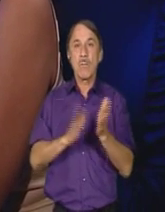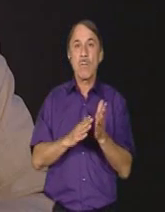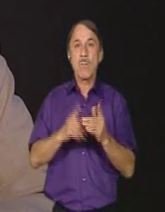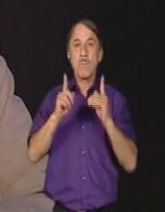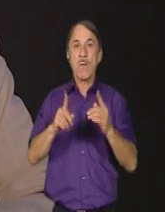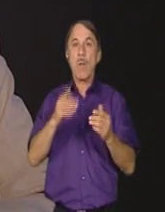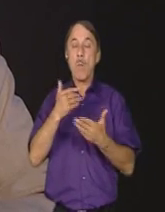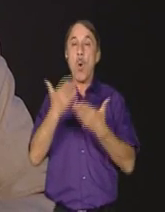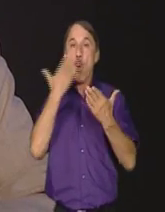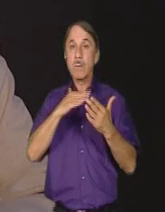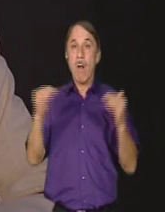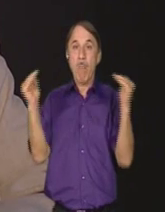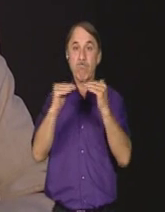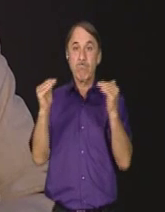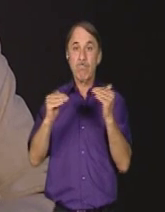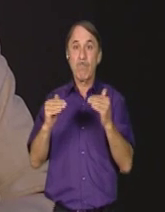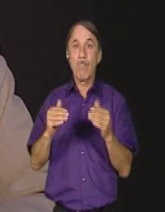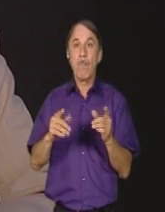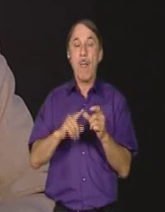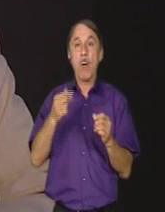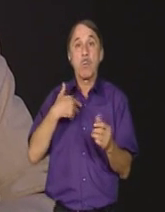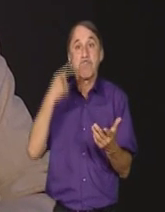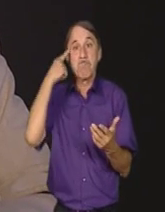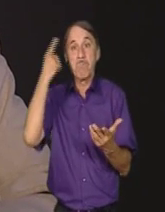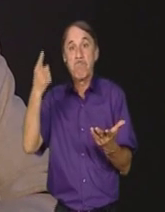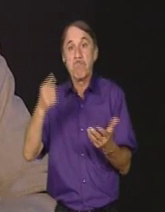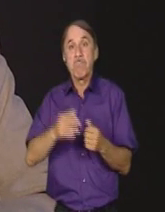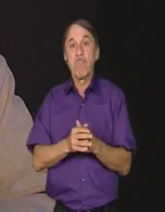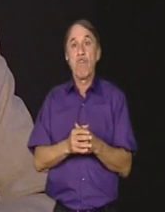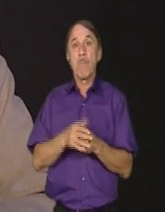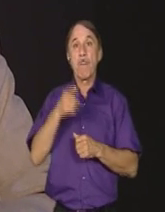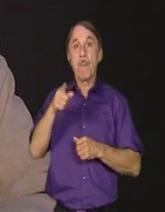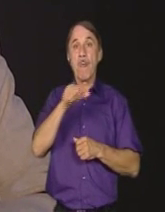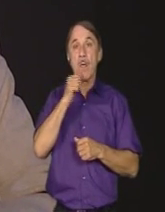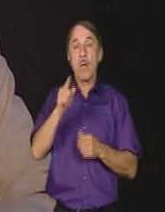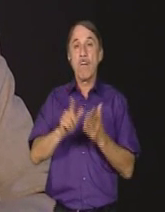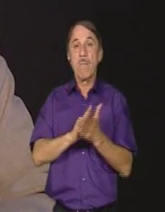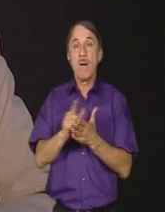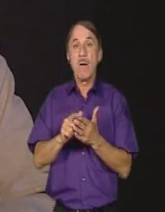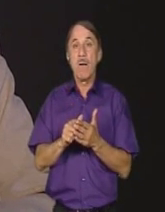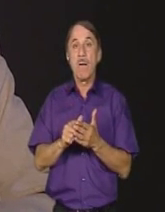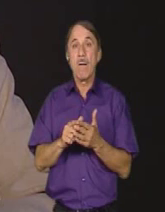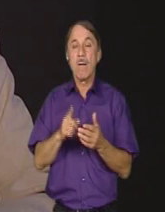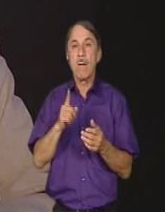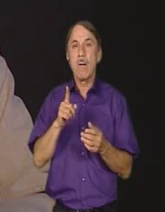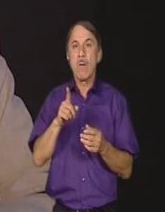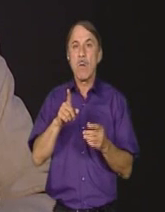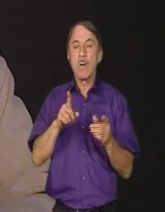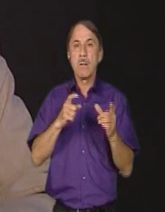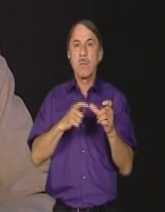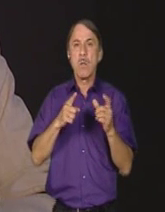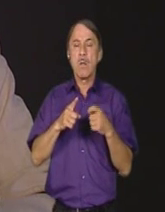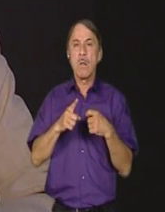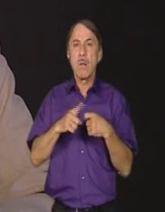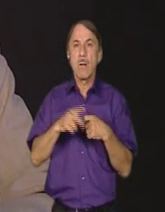Postignuti konsenzus, njemu se protivila, ako se ne varam, samo autonomaške vojvođanska stranka